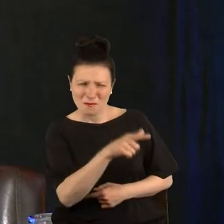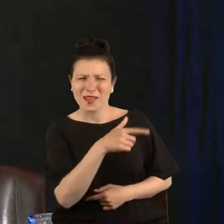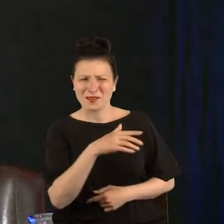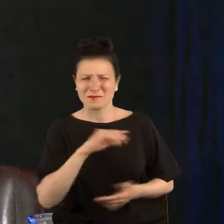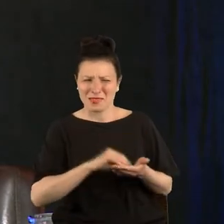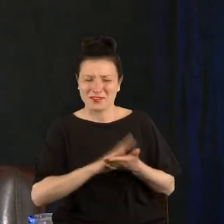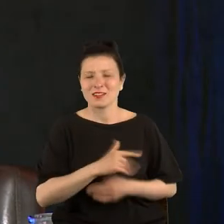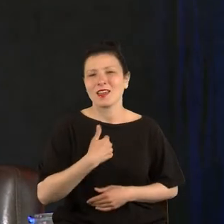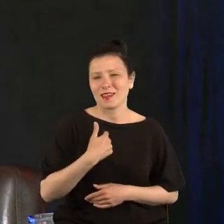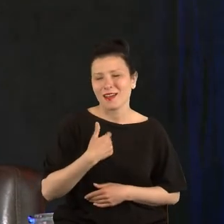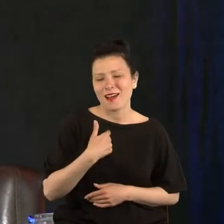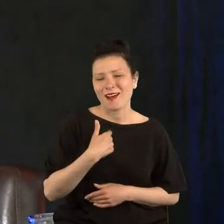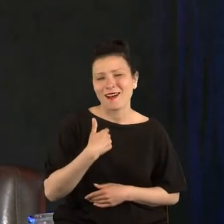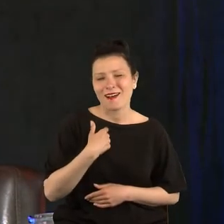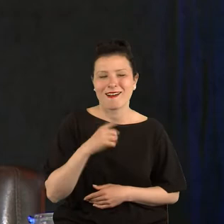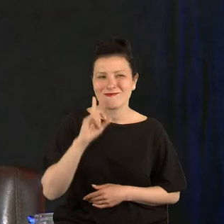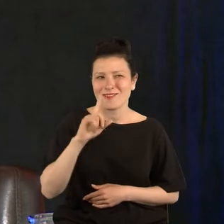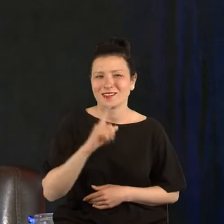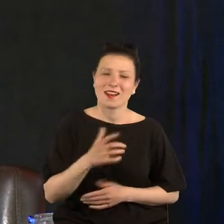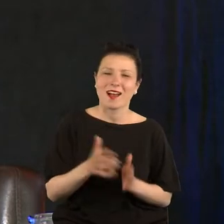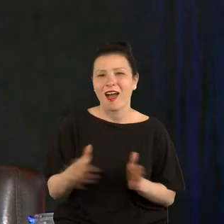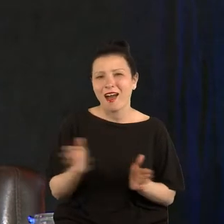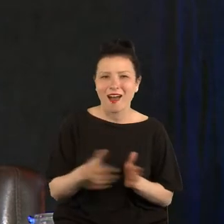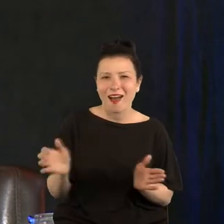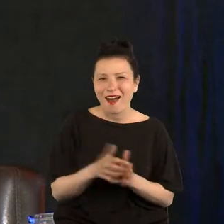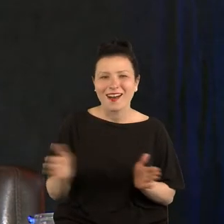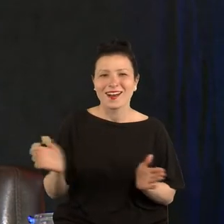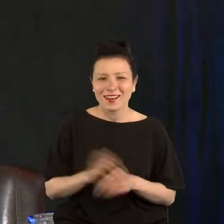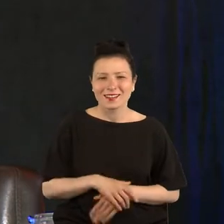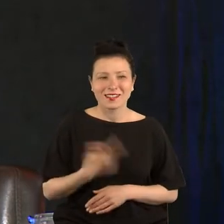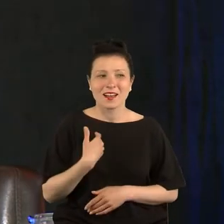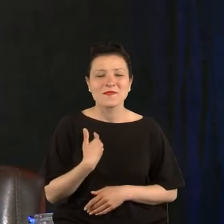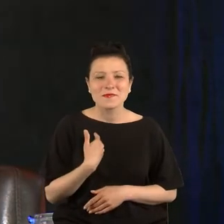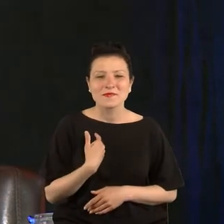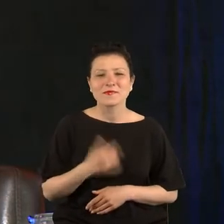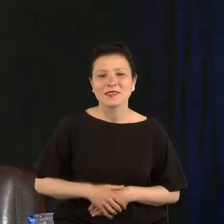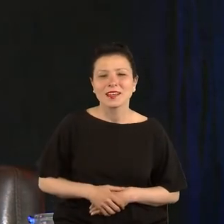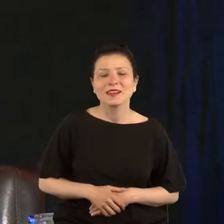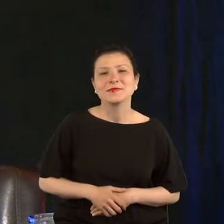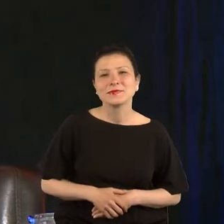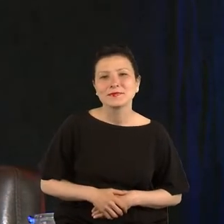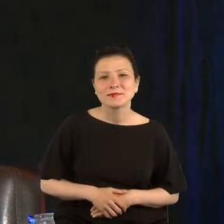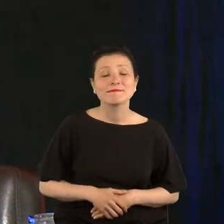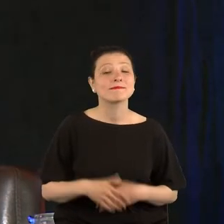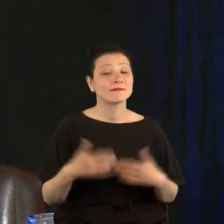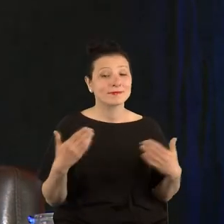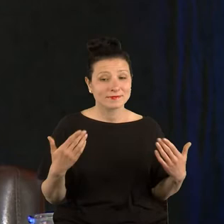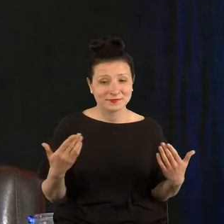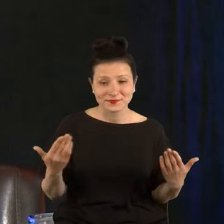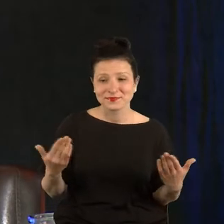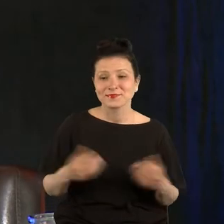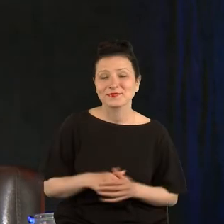że ja niejednokrotnie jestem właśnie bardziej gadułą niż pozwalają na to okoliczności, ale przychodzi mi